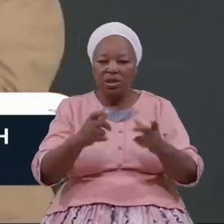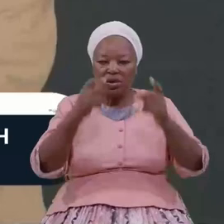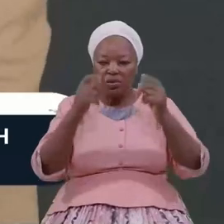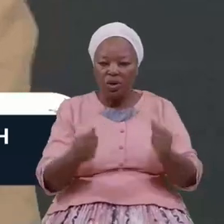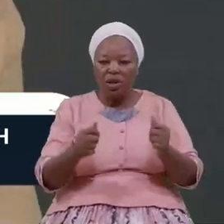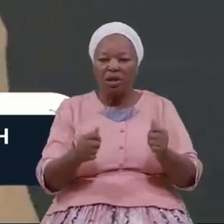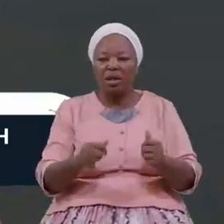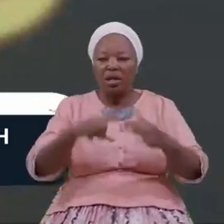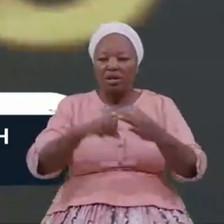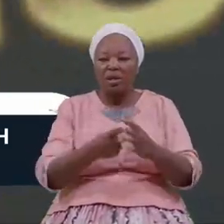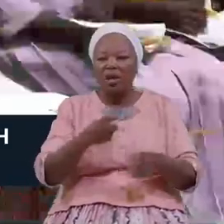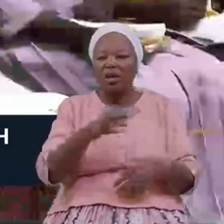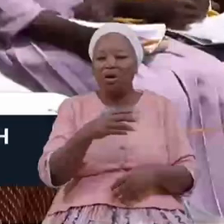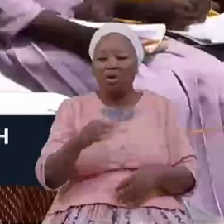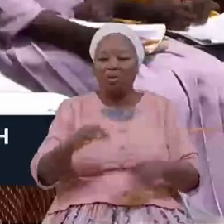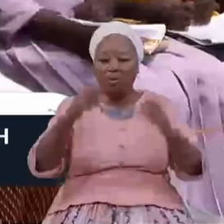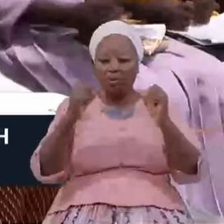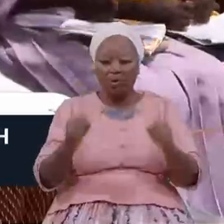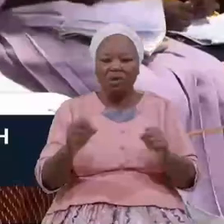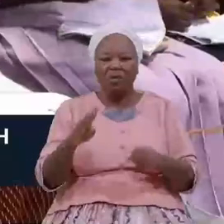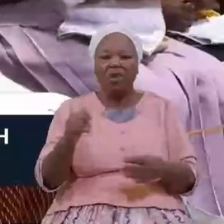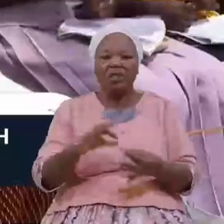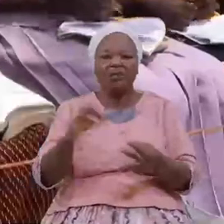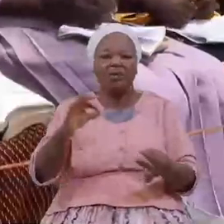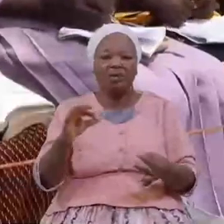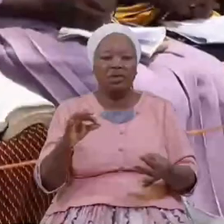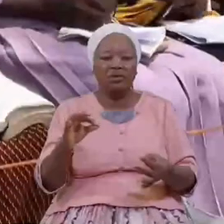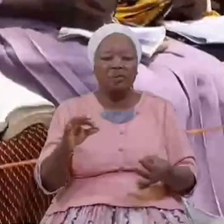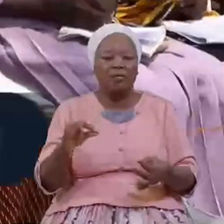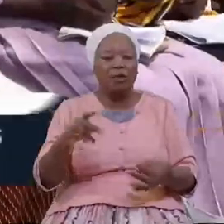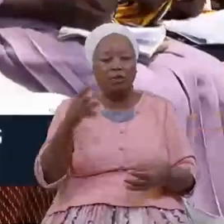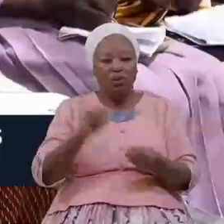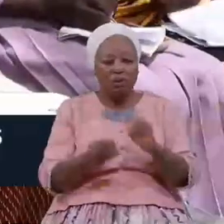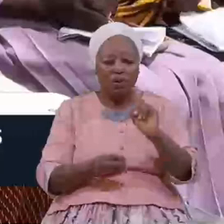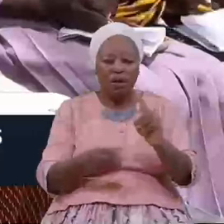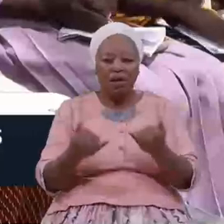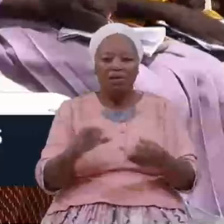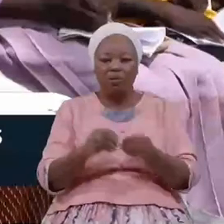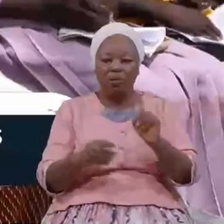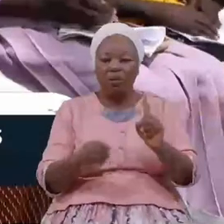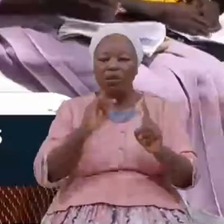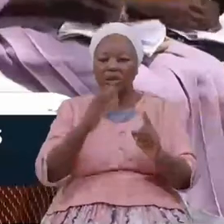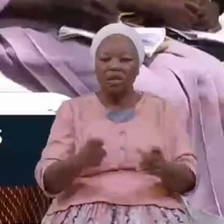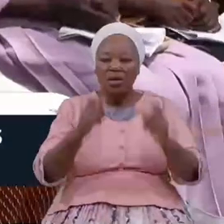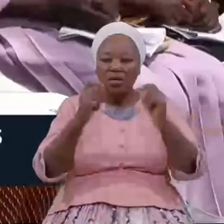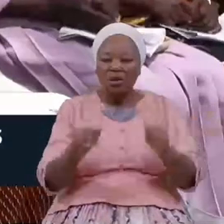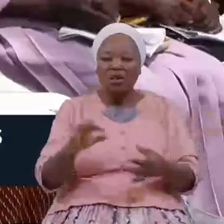vivifiante de force par l'esprit. Allons au numéro un, nous allons parler de